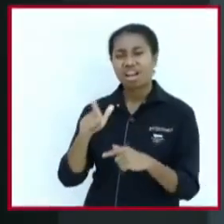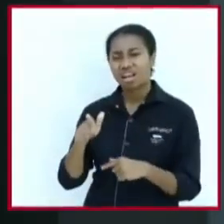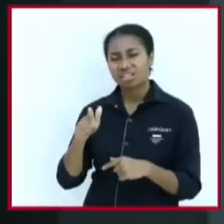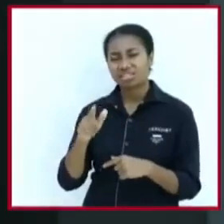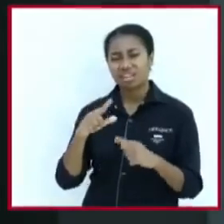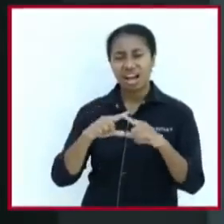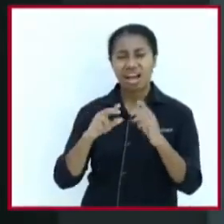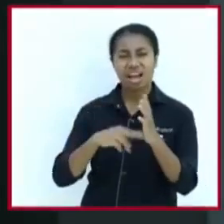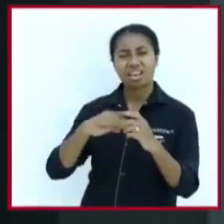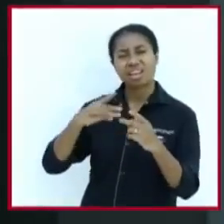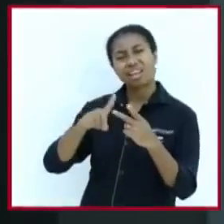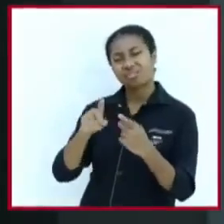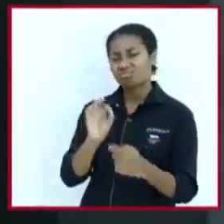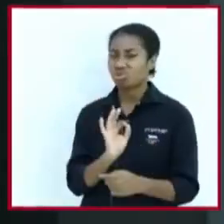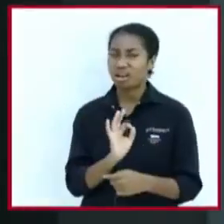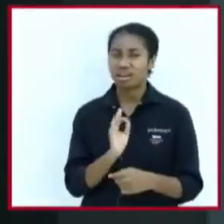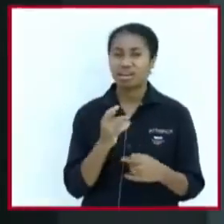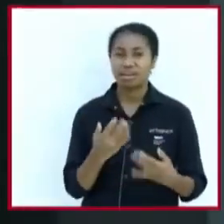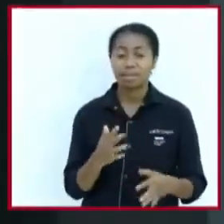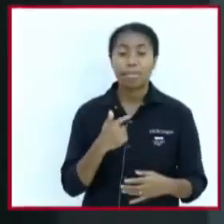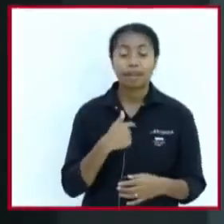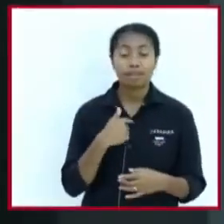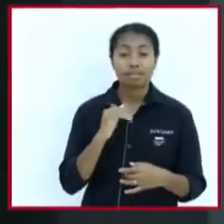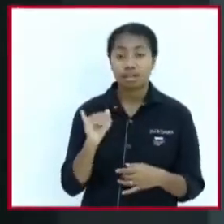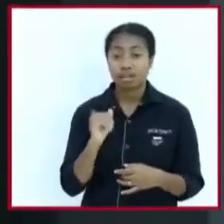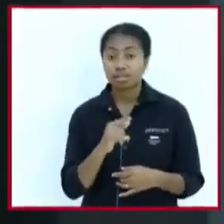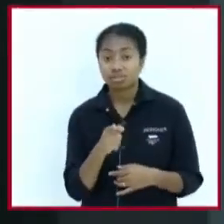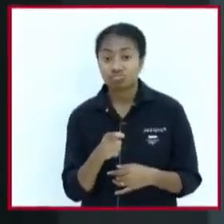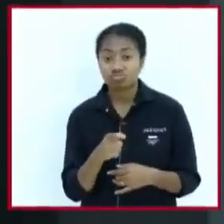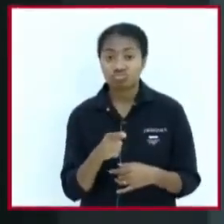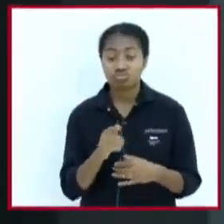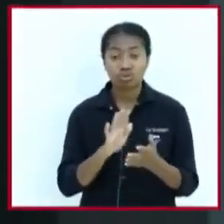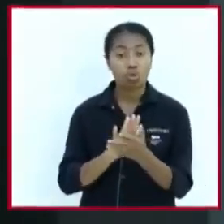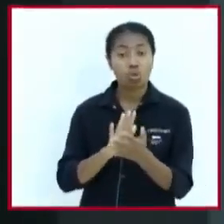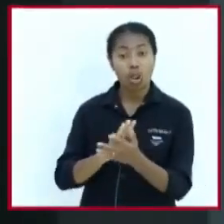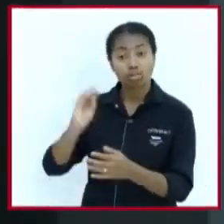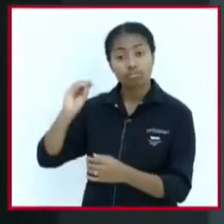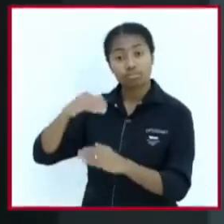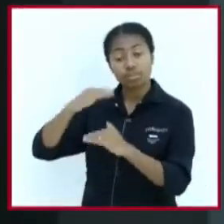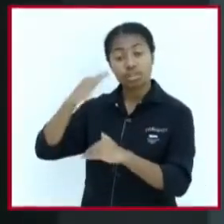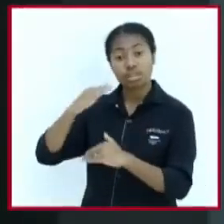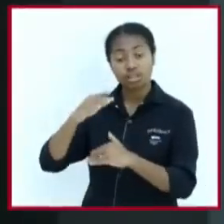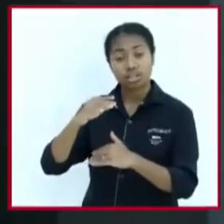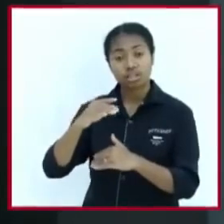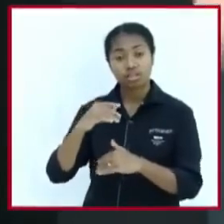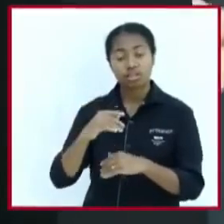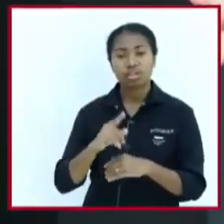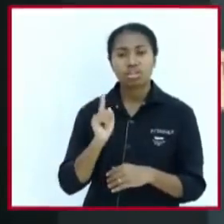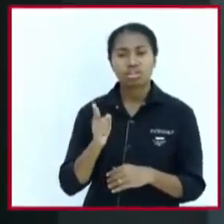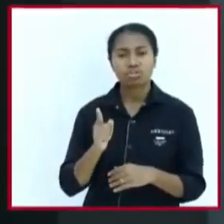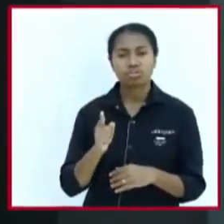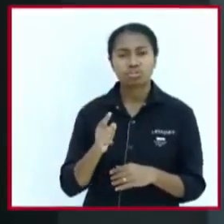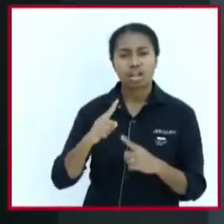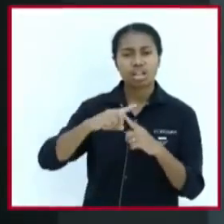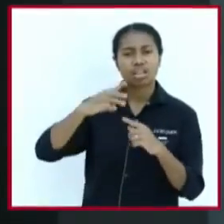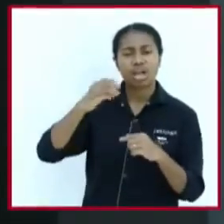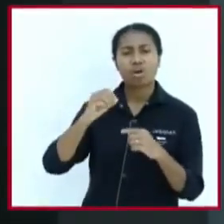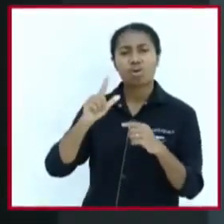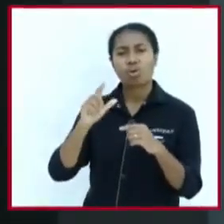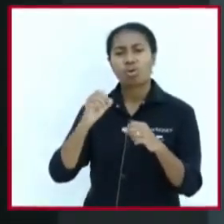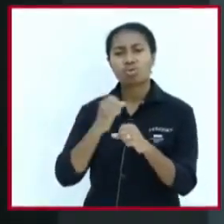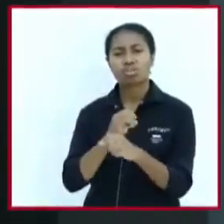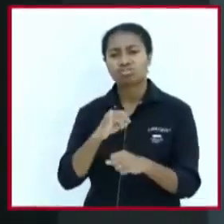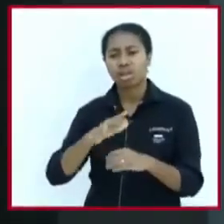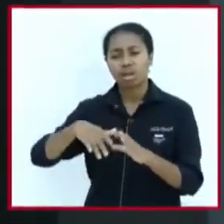Hai salah satu alumni dari sekolah tinggi Alkitab Nusantara Hai suku-suku terlihat keluar dari sekolah dimana